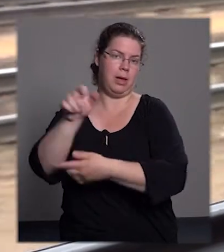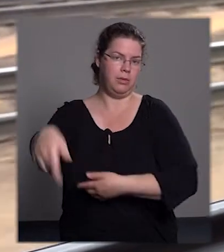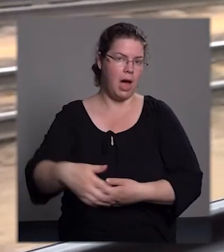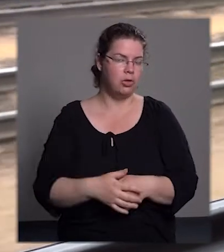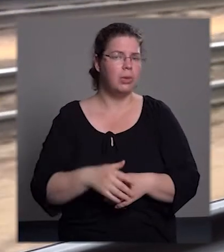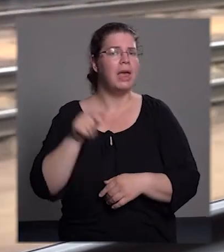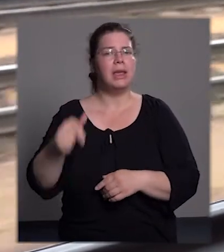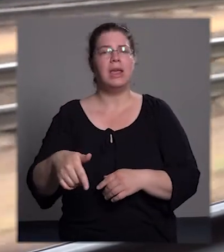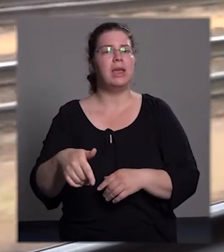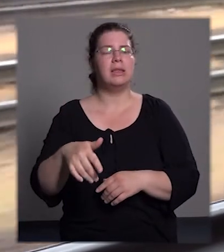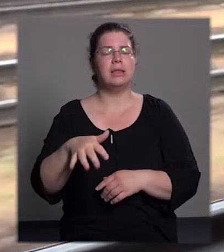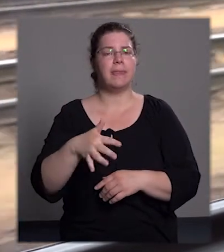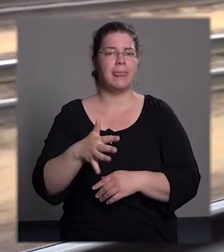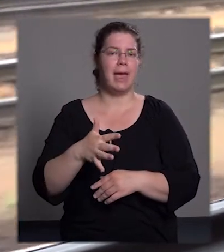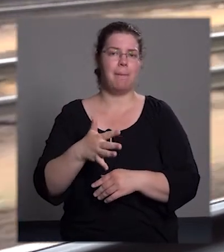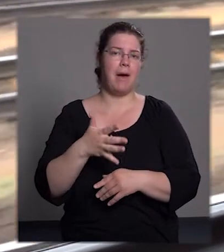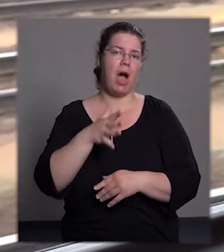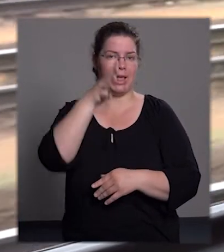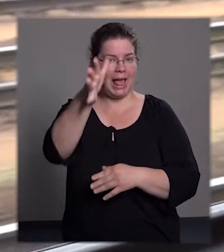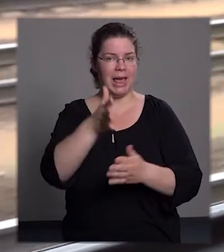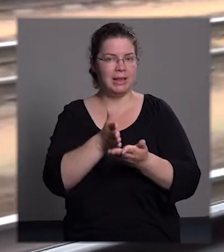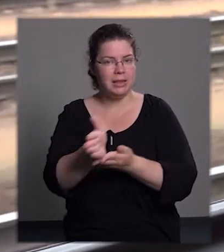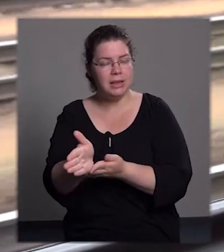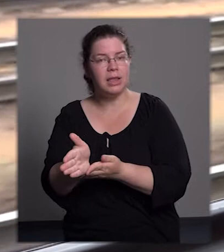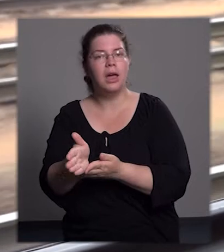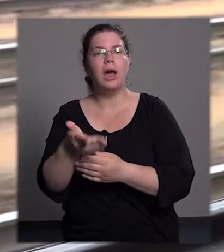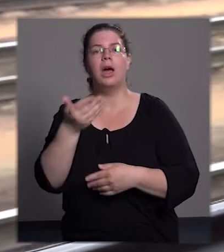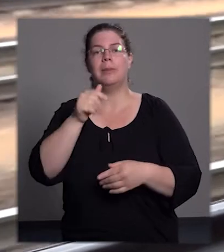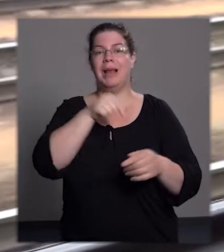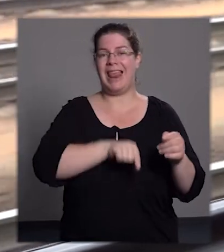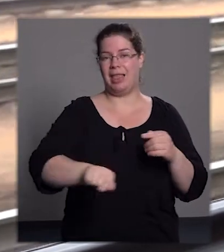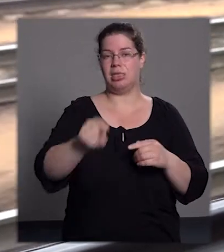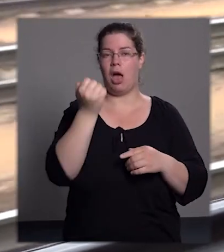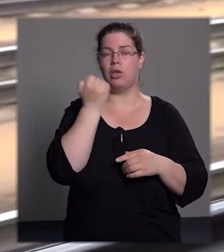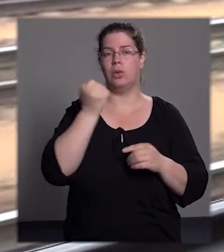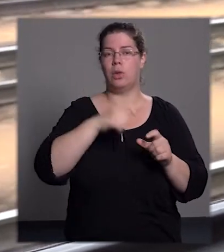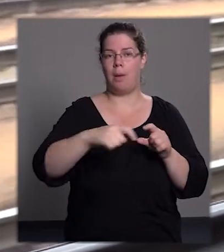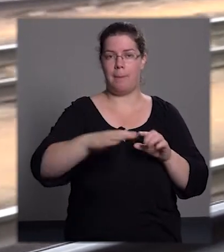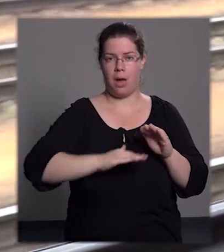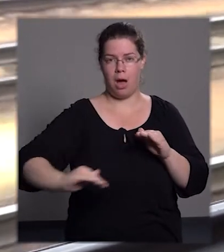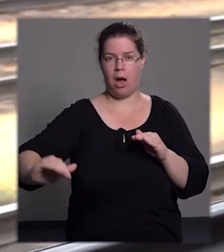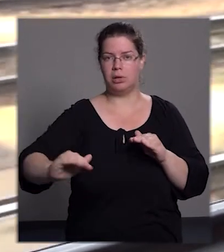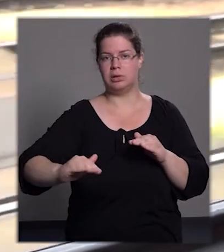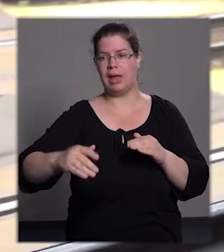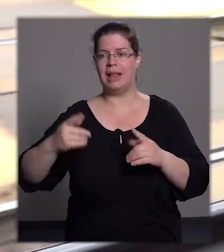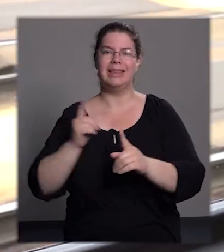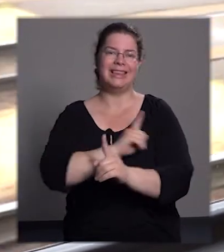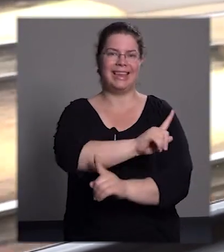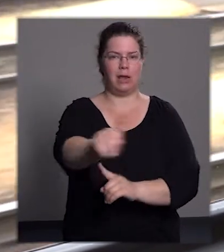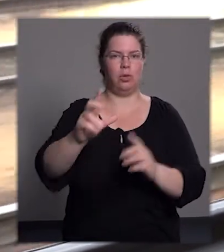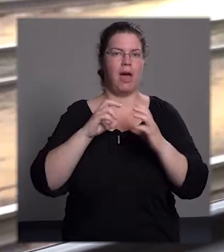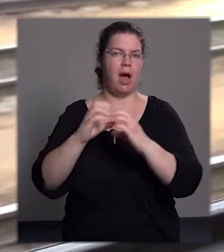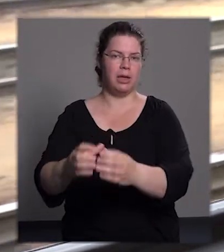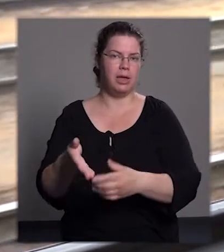például nem a keleti felé, hanem akkor lent a Dunapart felé, kikerülve itt ezt a hévvonalat, amit majd